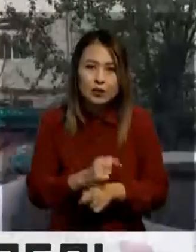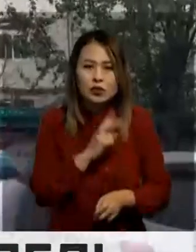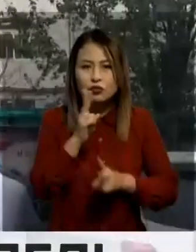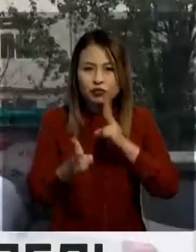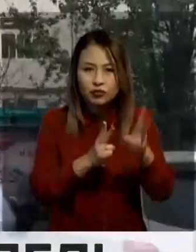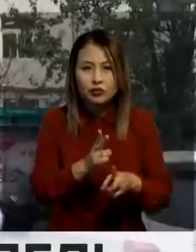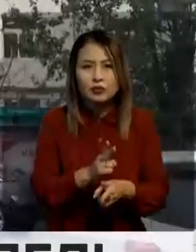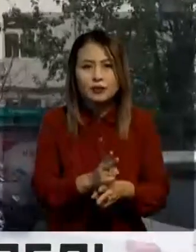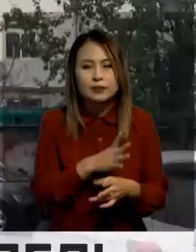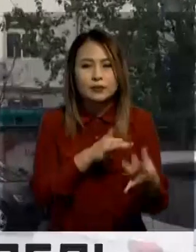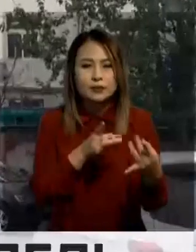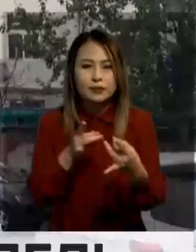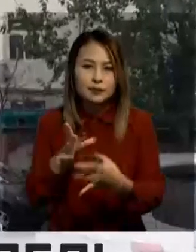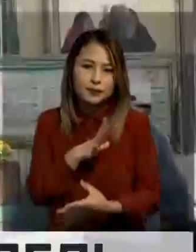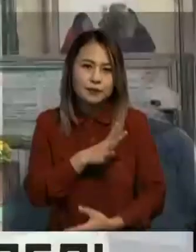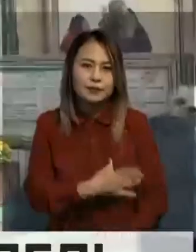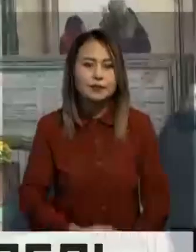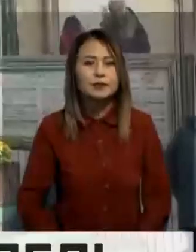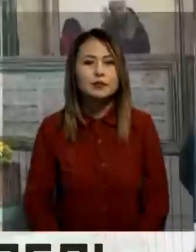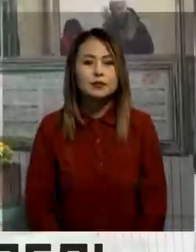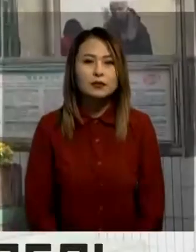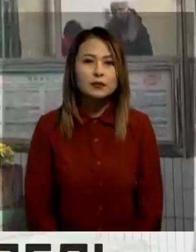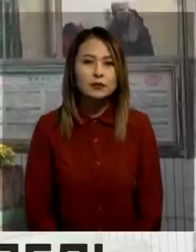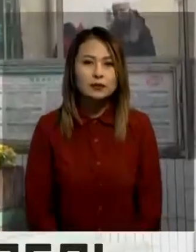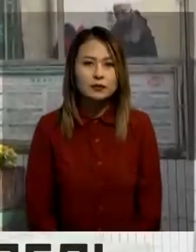наразылық күшейіп, соңы қақтығысқа ұласты.